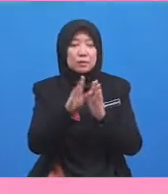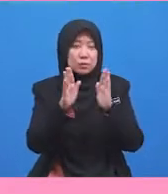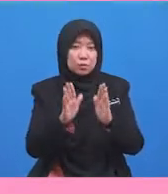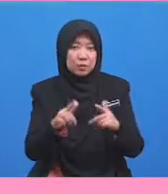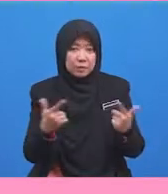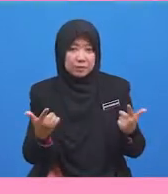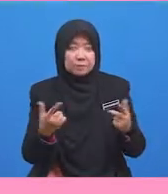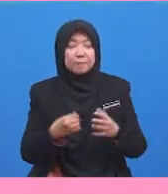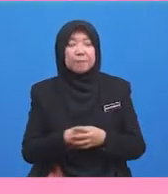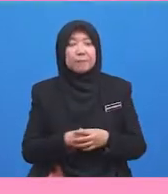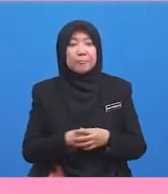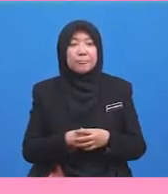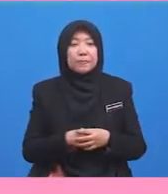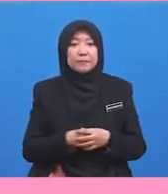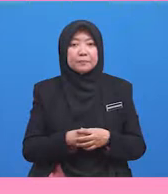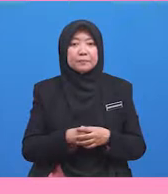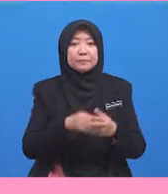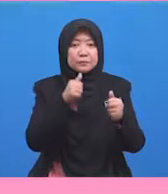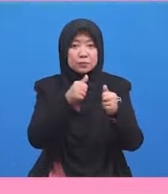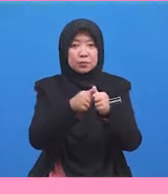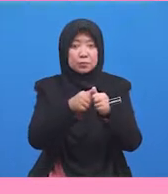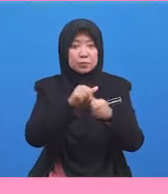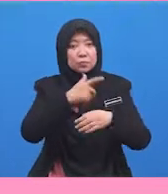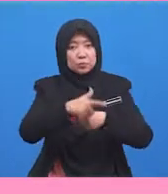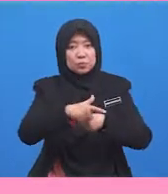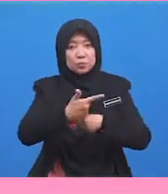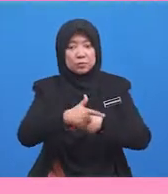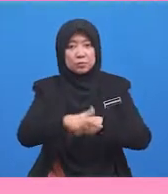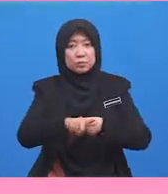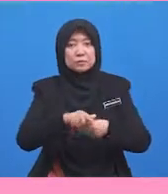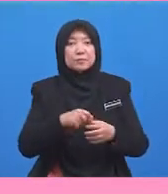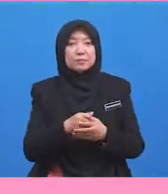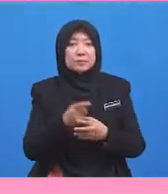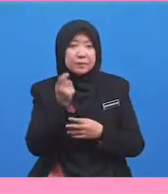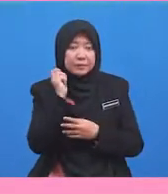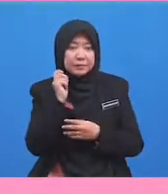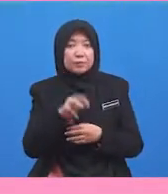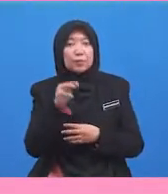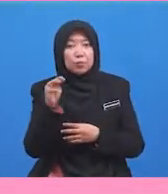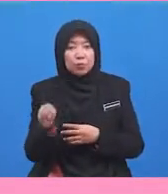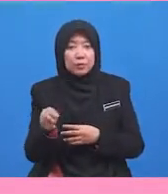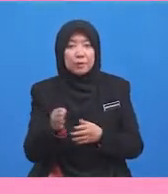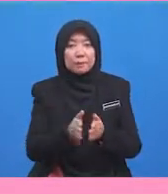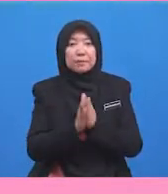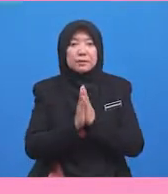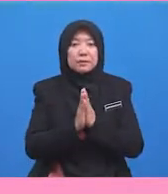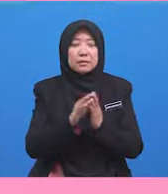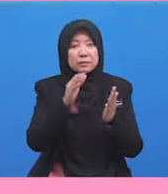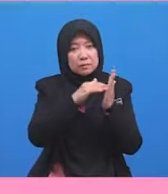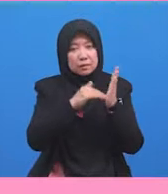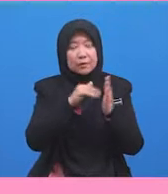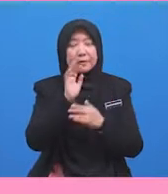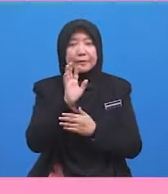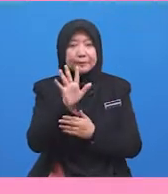seseorang berdasarkan kepasang dari awal pembelajaran tadi murid-murid demi the main Arai